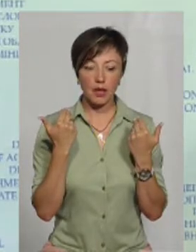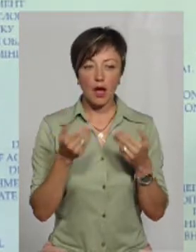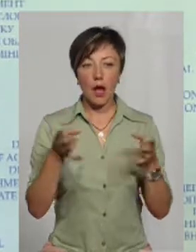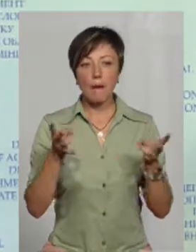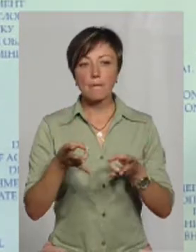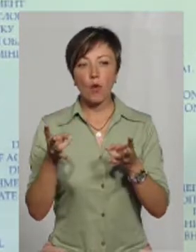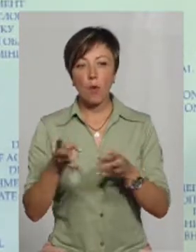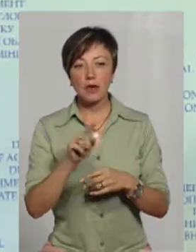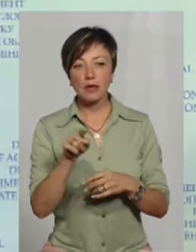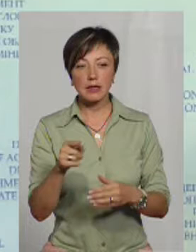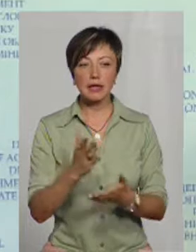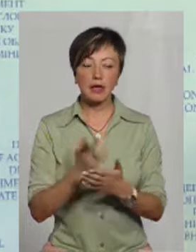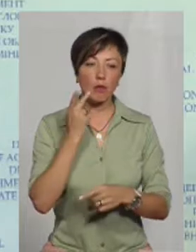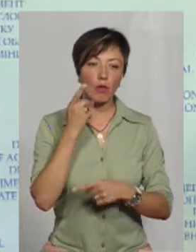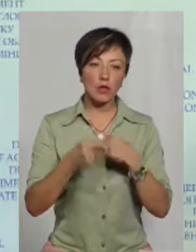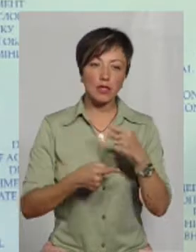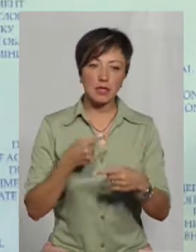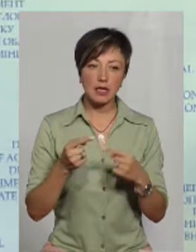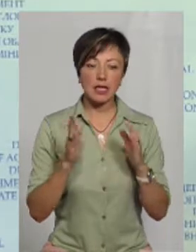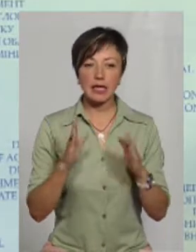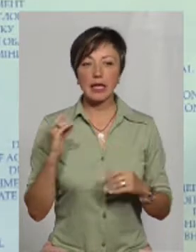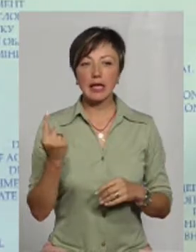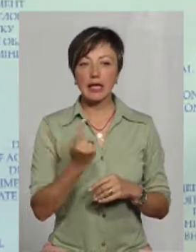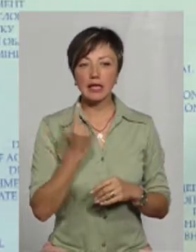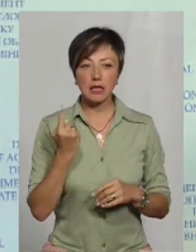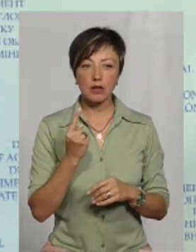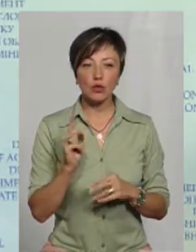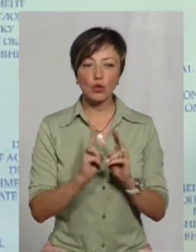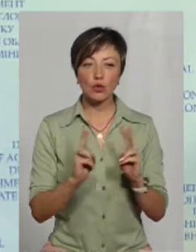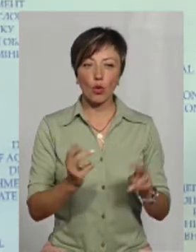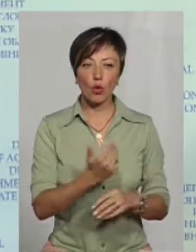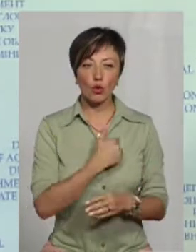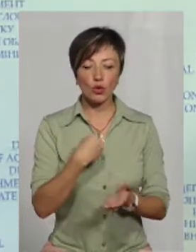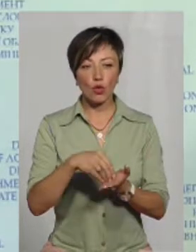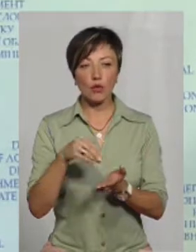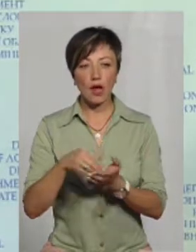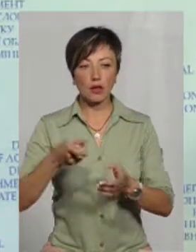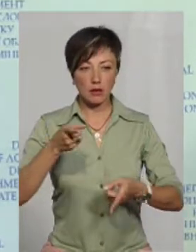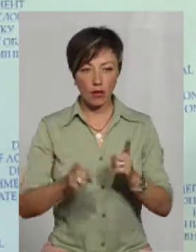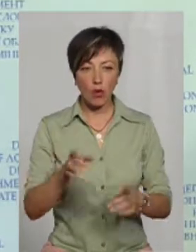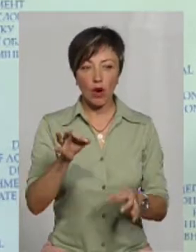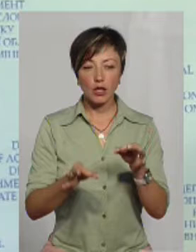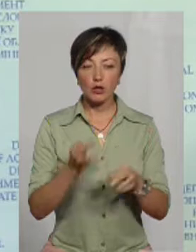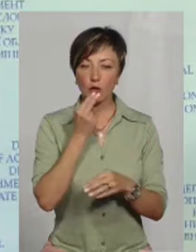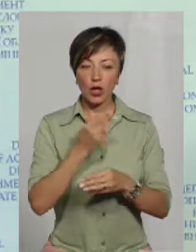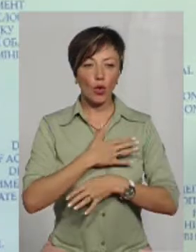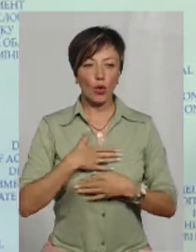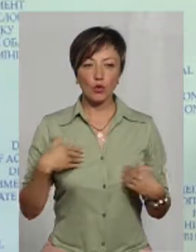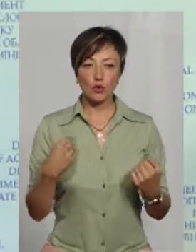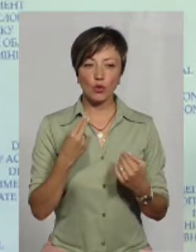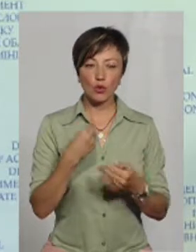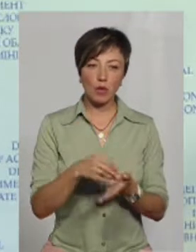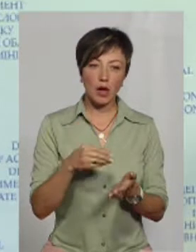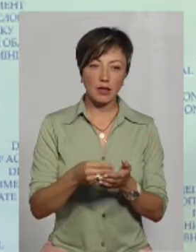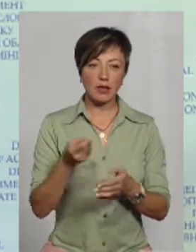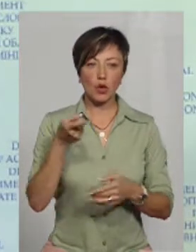Попит на них є постійний. Тільки єдине, що ті, хто хоче купляти органічну продукцію, не хочуть купляти чи там